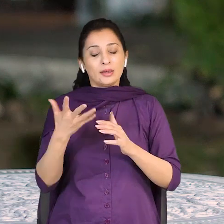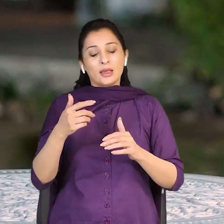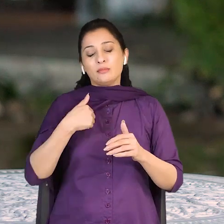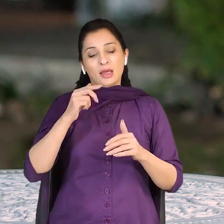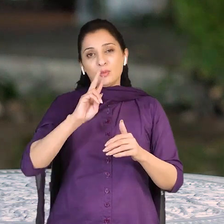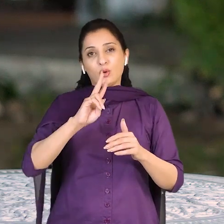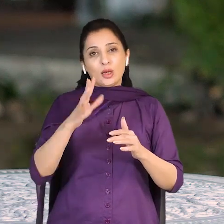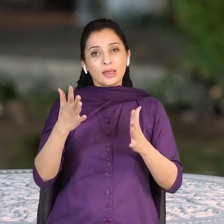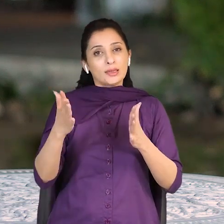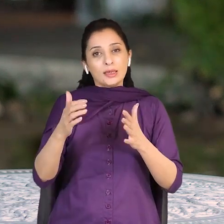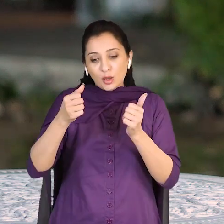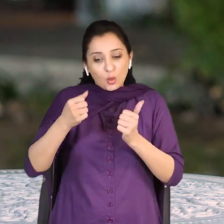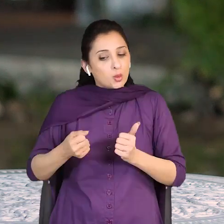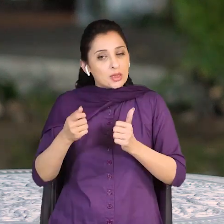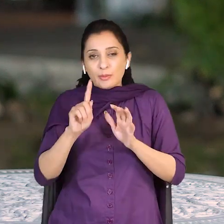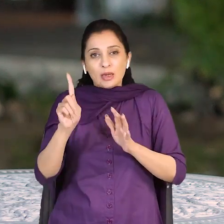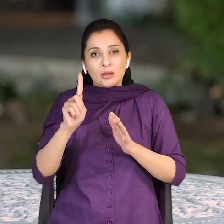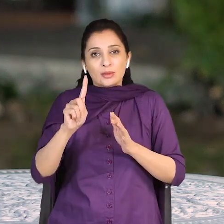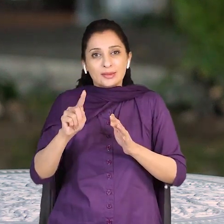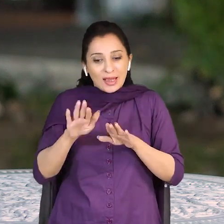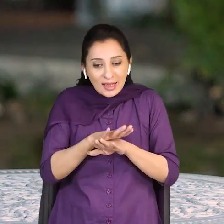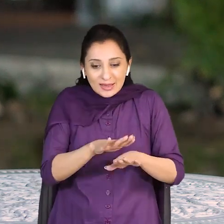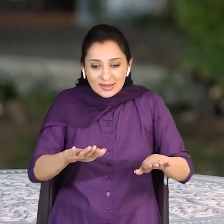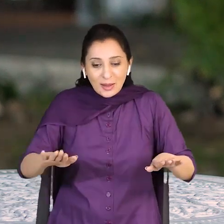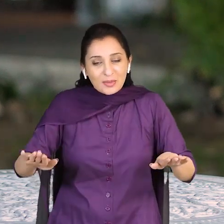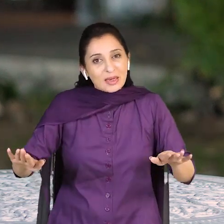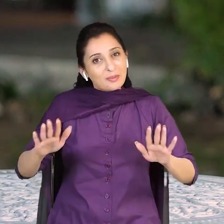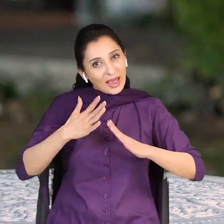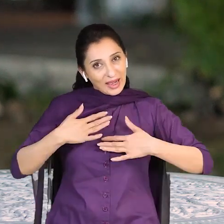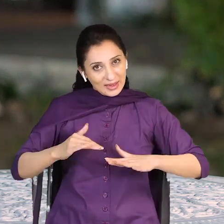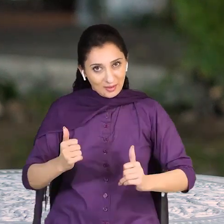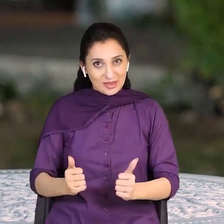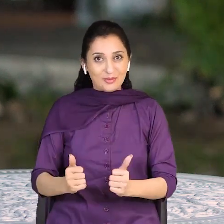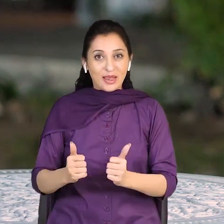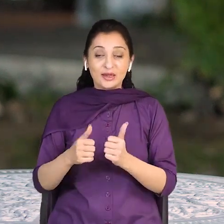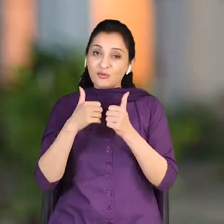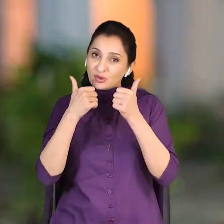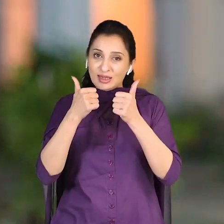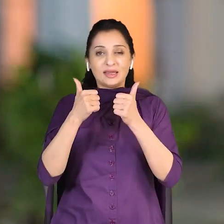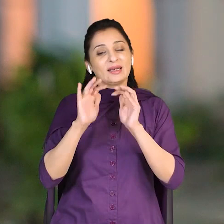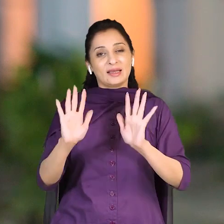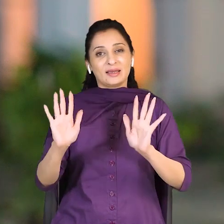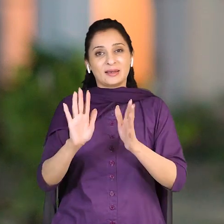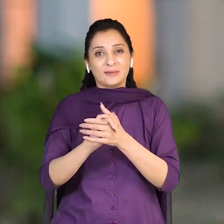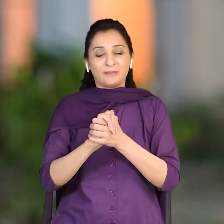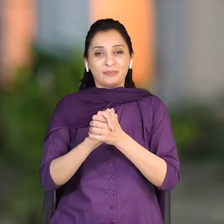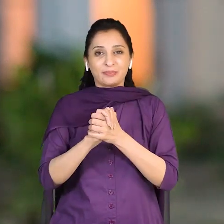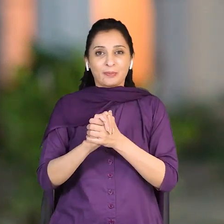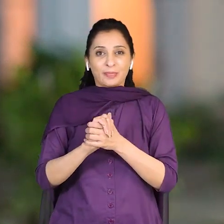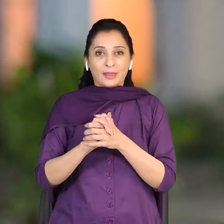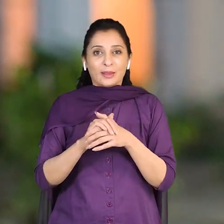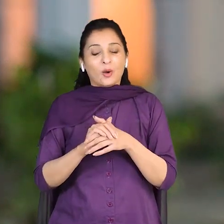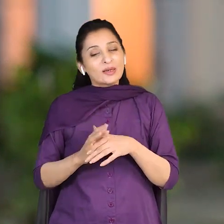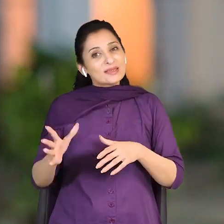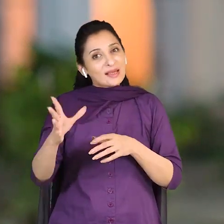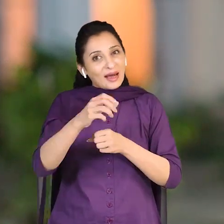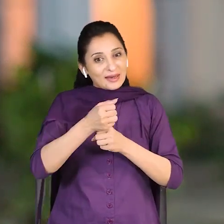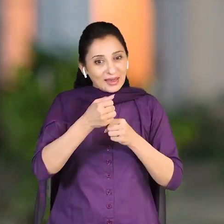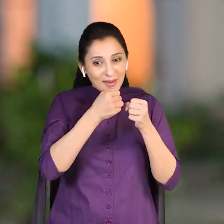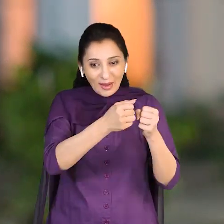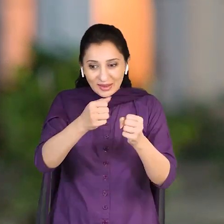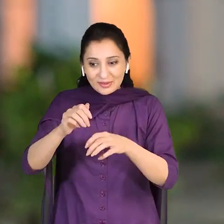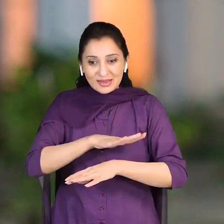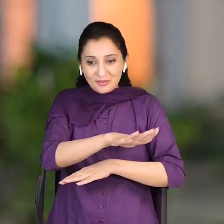बैठेंगे, तो फिर मैंने थोड़ा-सा कहा नहीं, मेज़ कुर्सी पर अच्छा नहीं लगता, ज़मीन पे ही बैठें तो वो ज़्यादा बेहतर